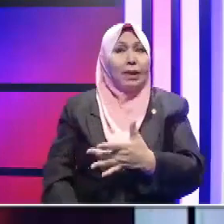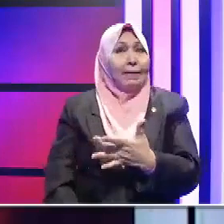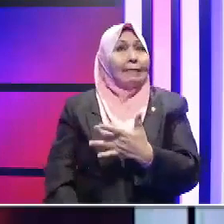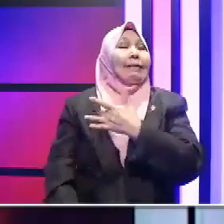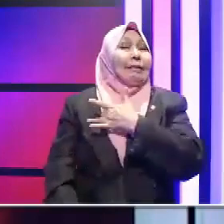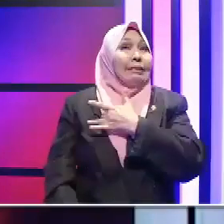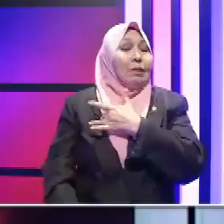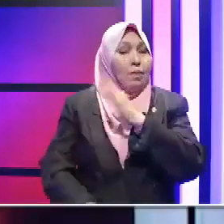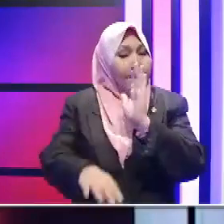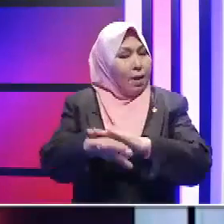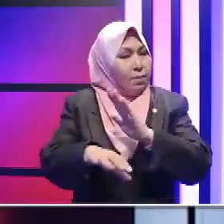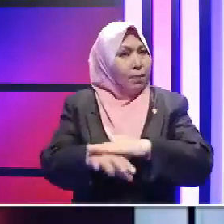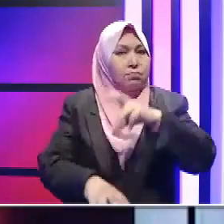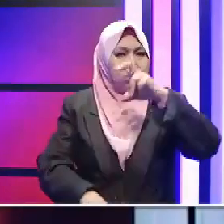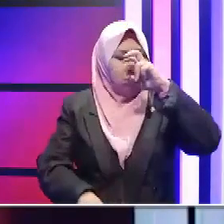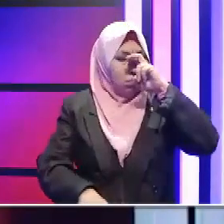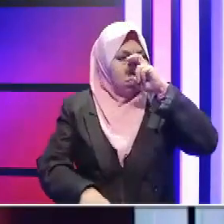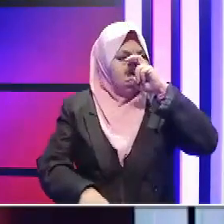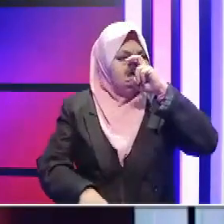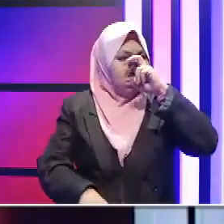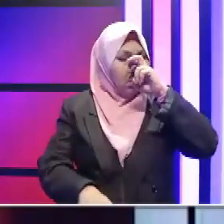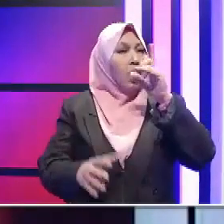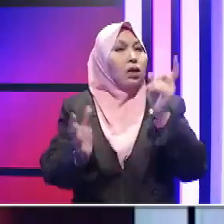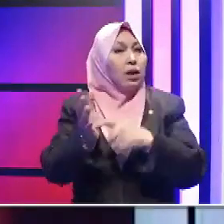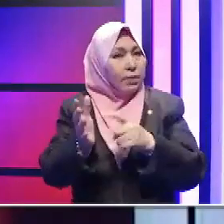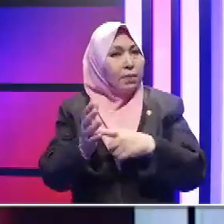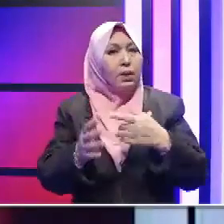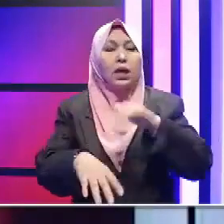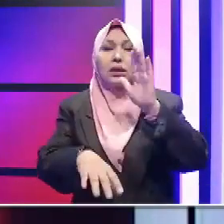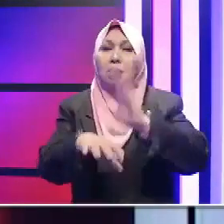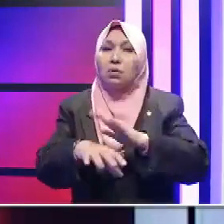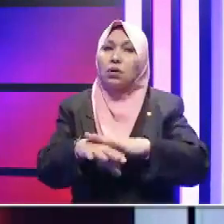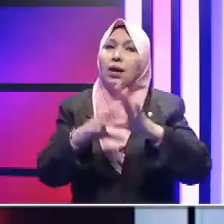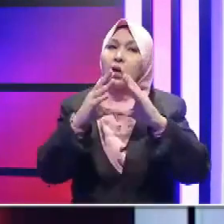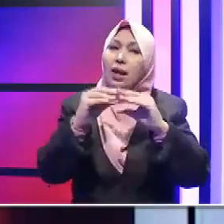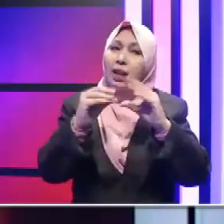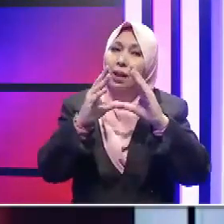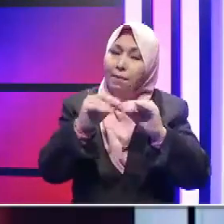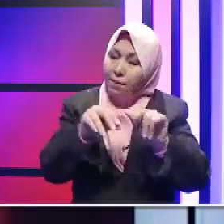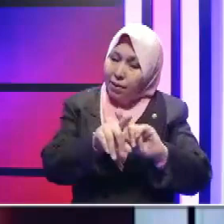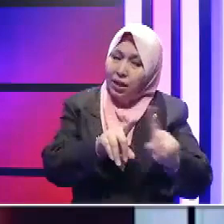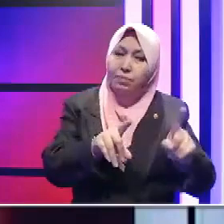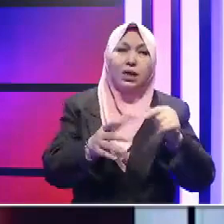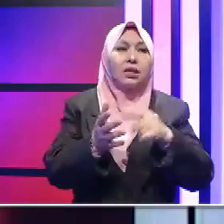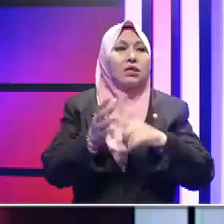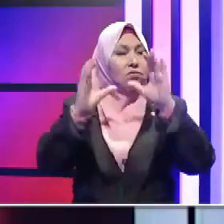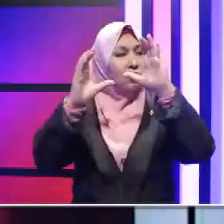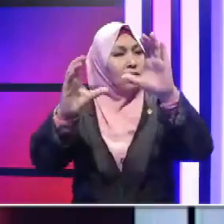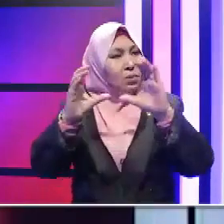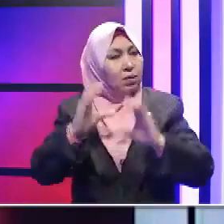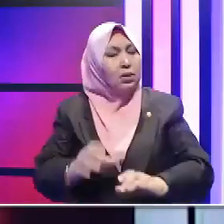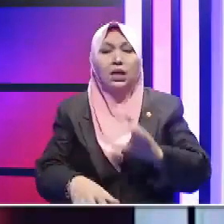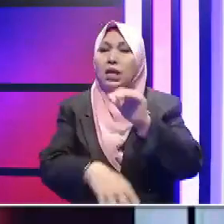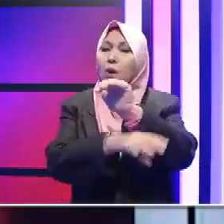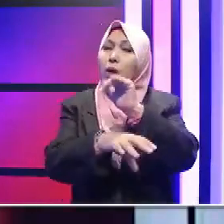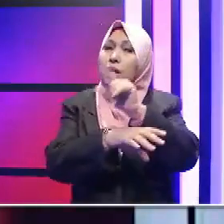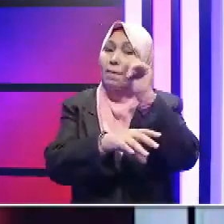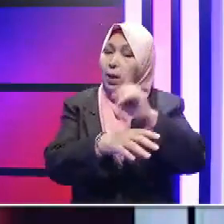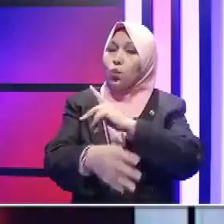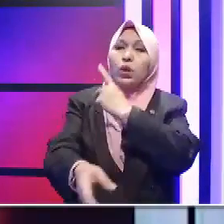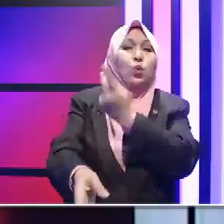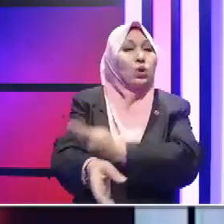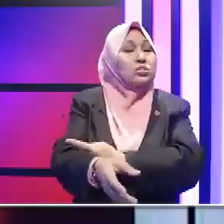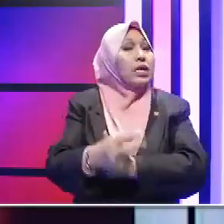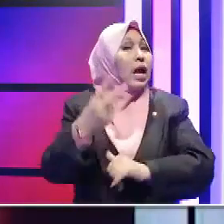keren itu ukuran orang pabrik adegan ini rosobo dia dengan teguran yang jumbo dan sebagainya ini kaidah-kaidah dakwah yang perlu dikuasai